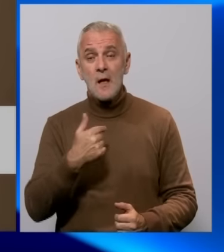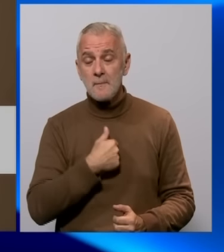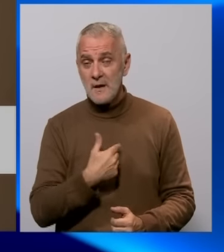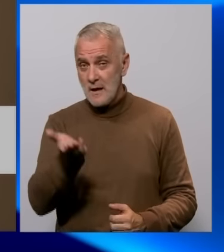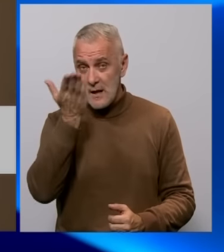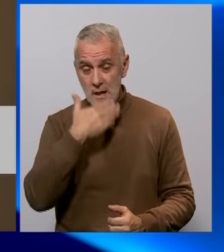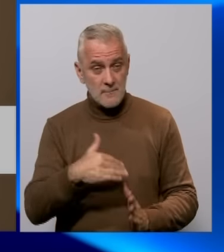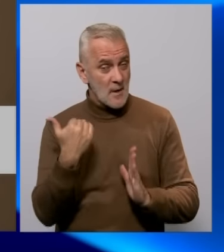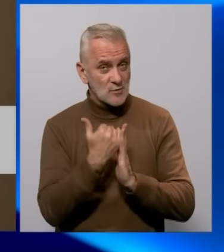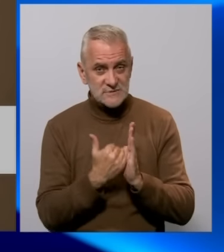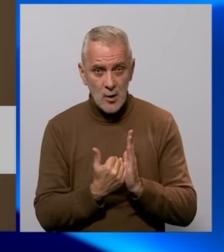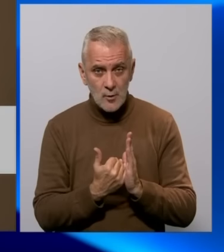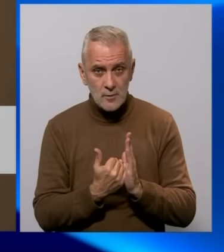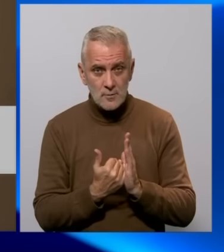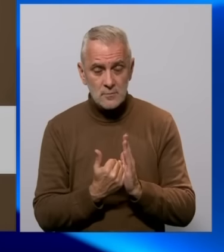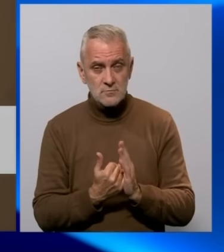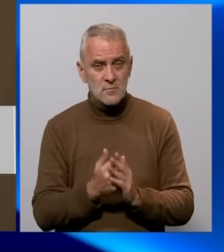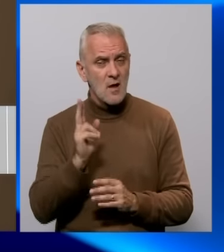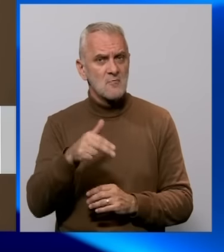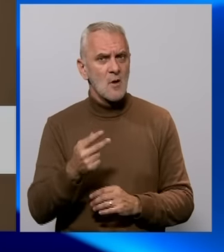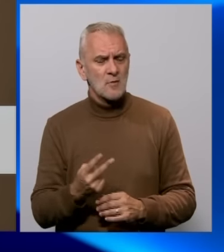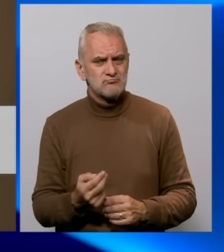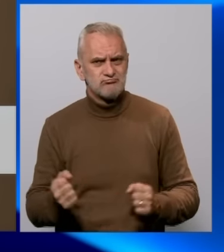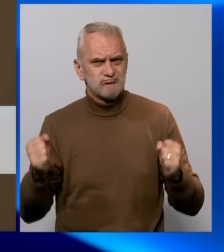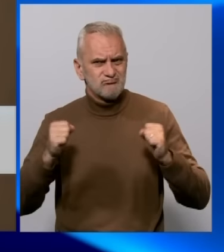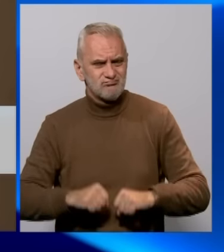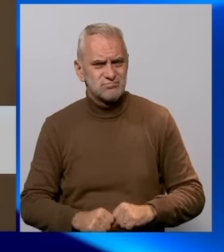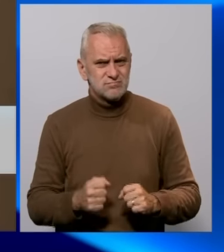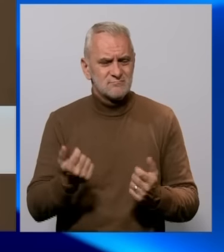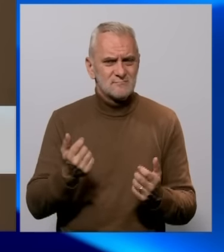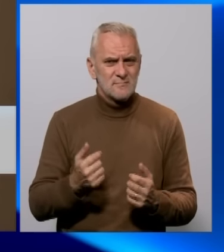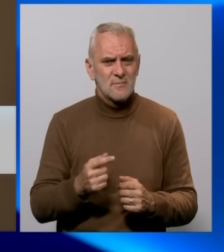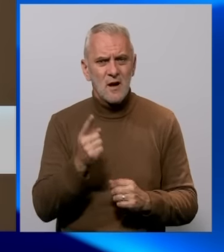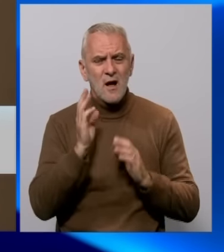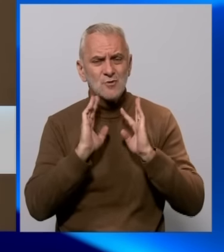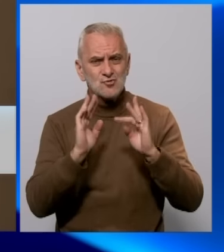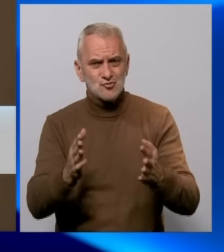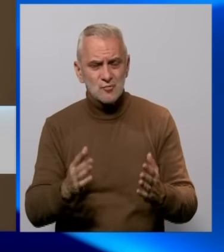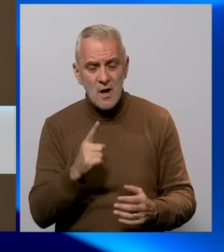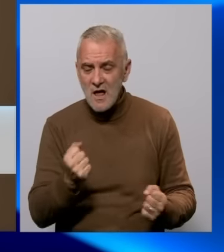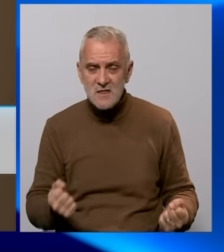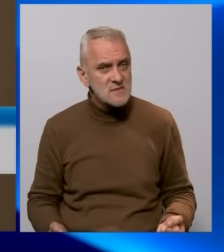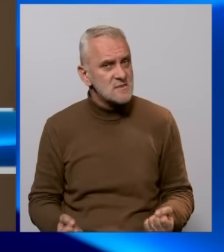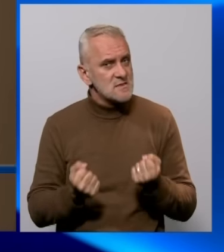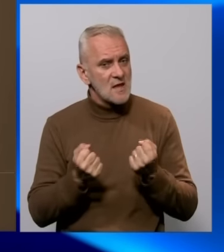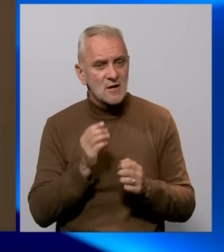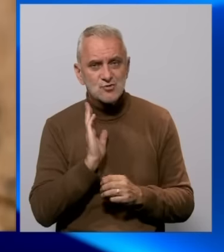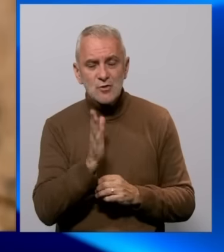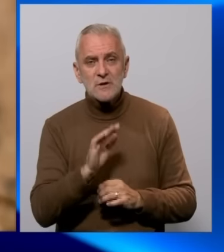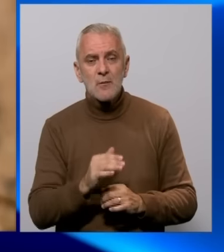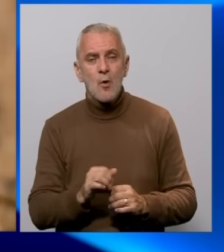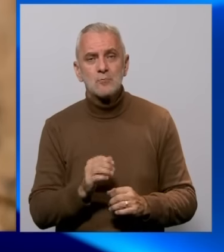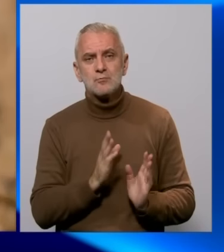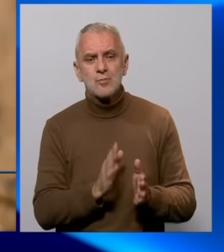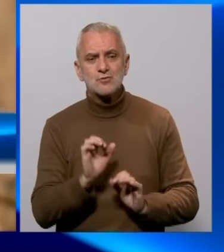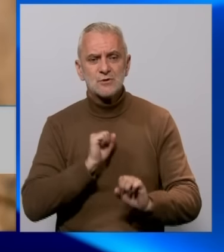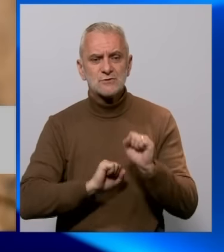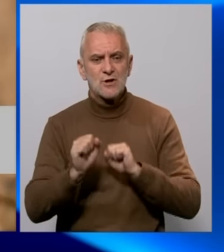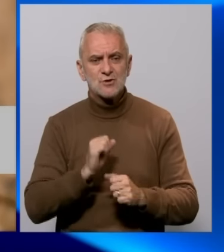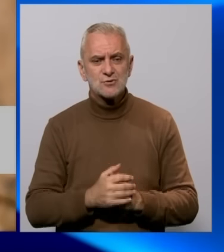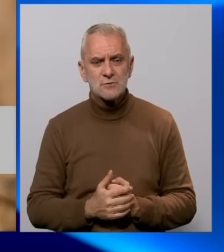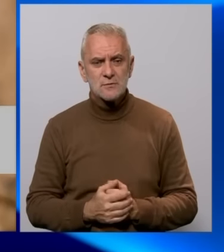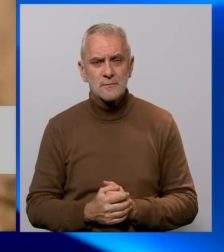zakon imamo anarhiju što se tiče našeg javnog dobra i naših šuma i onda nam je sve teže da idemo i u proces zaštite. Pličar me ne odgovara